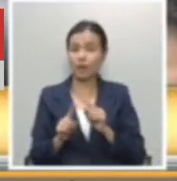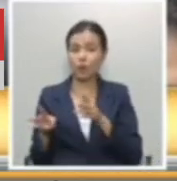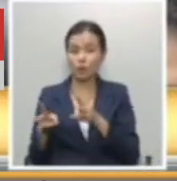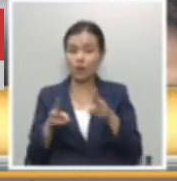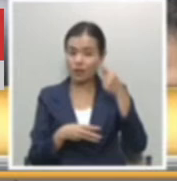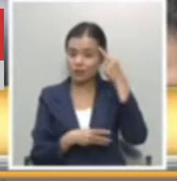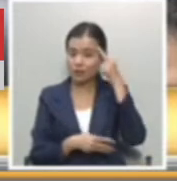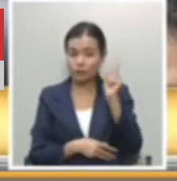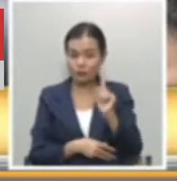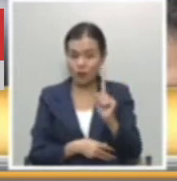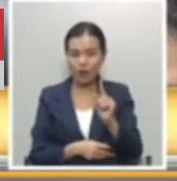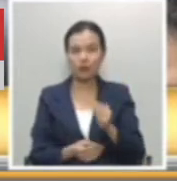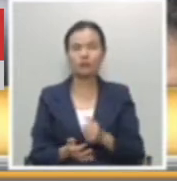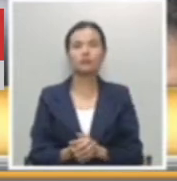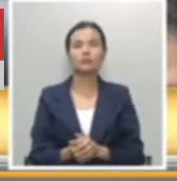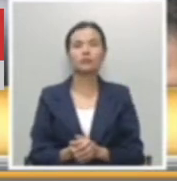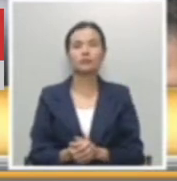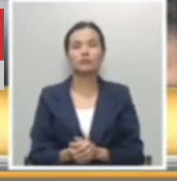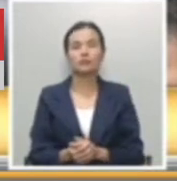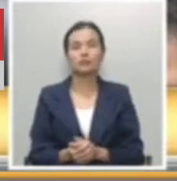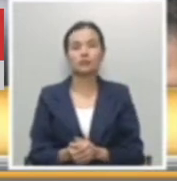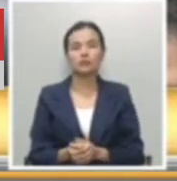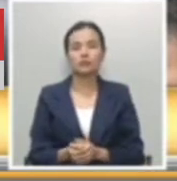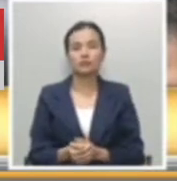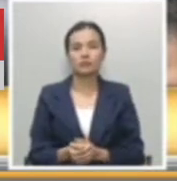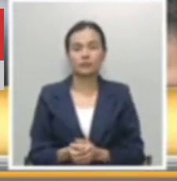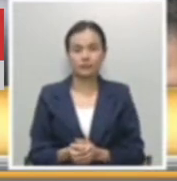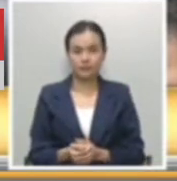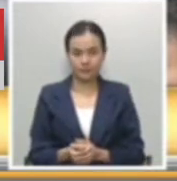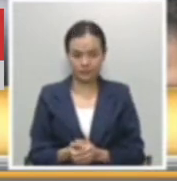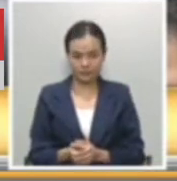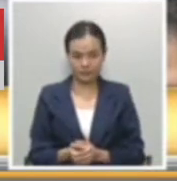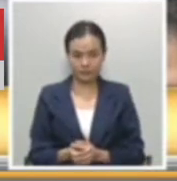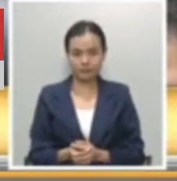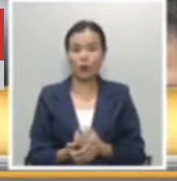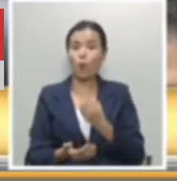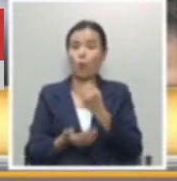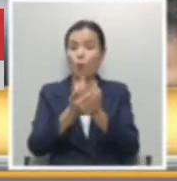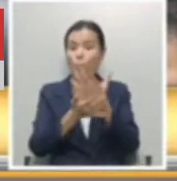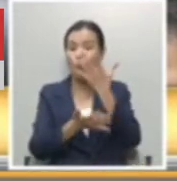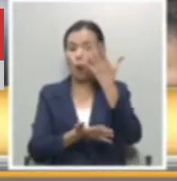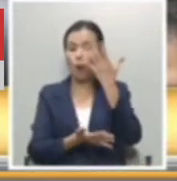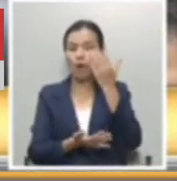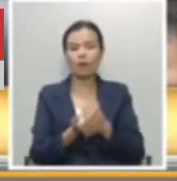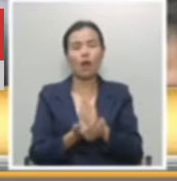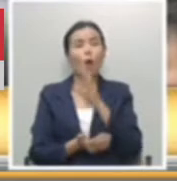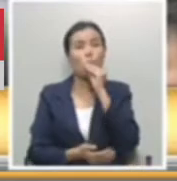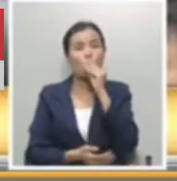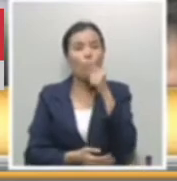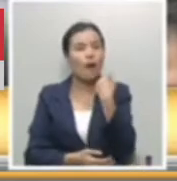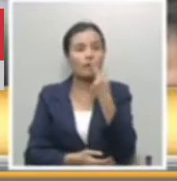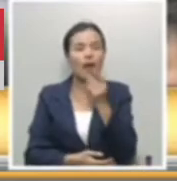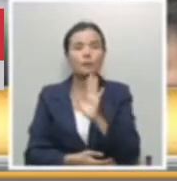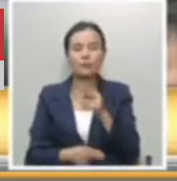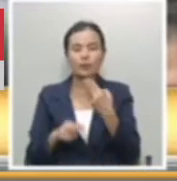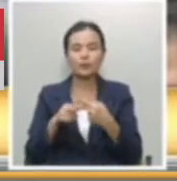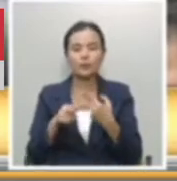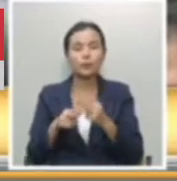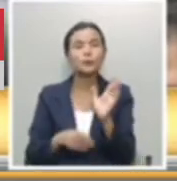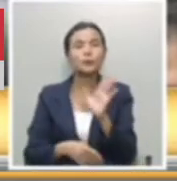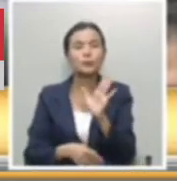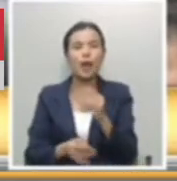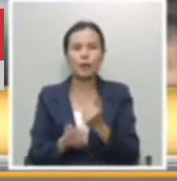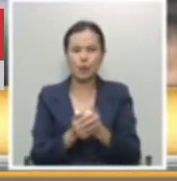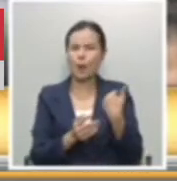ครับกลับทำให้เศรษฐีครับผมไม่กล่าวแล้วว่าเป็นใครนะครับเศรษฐีอีก